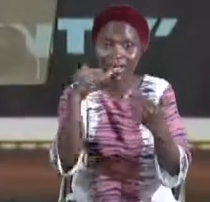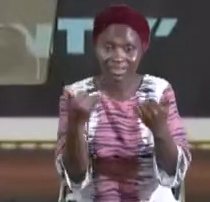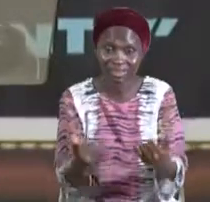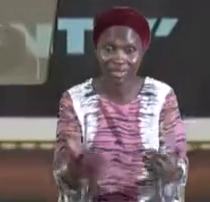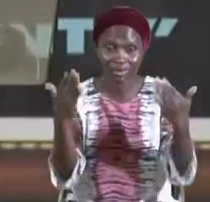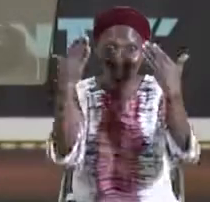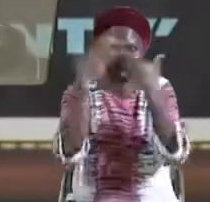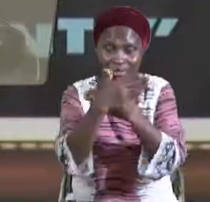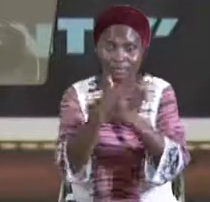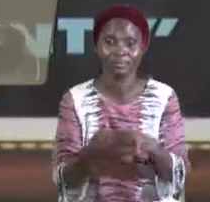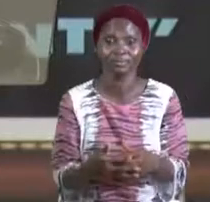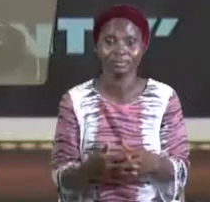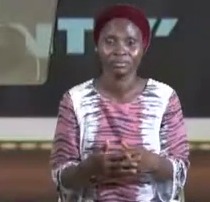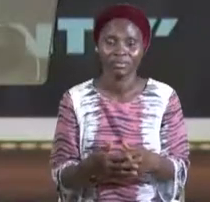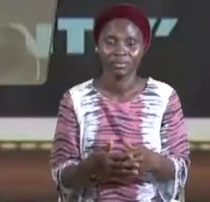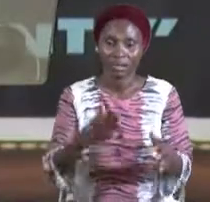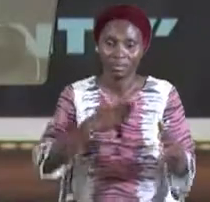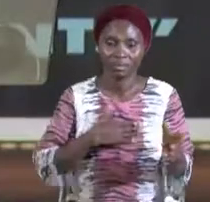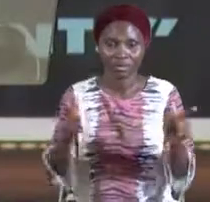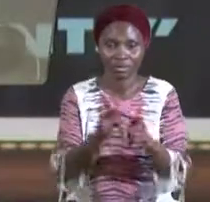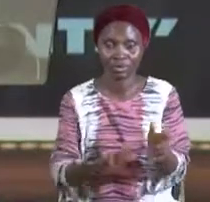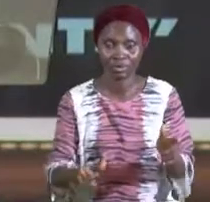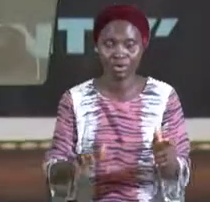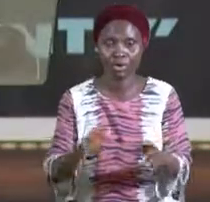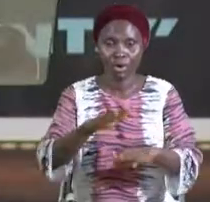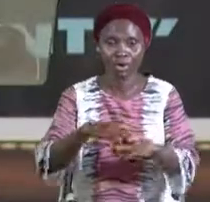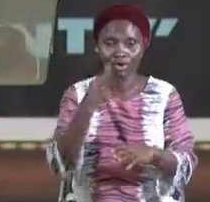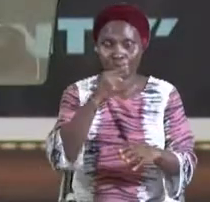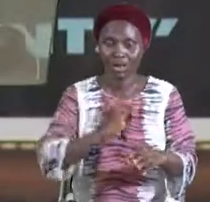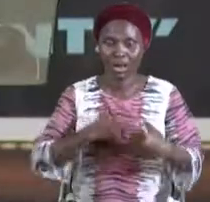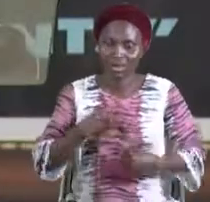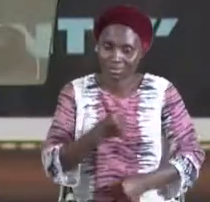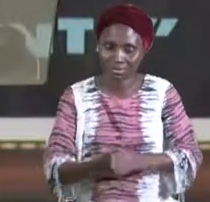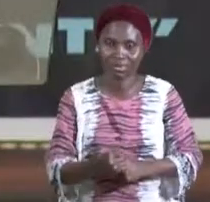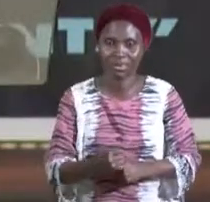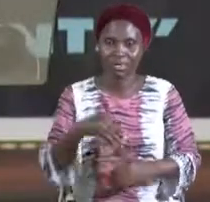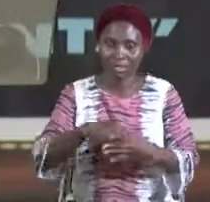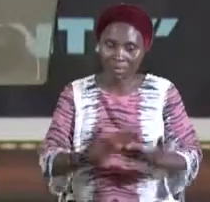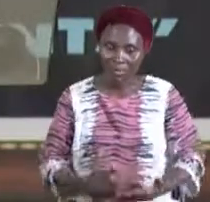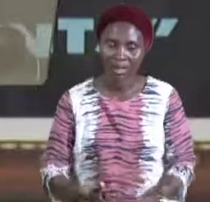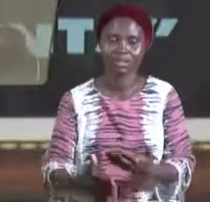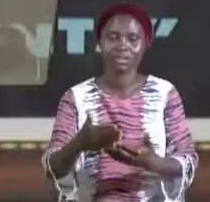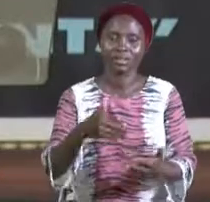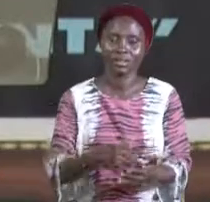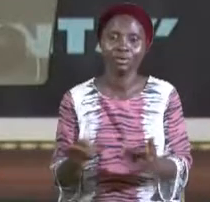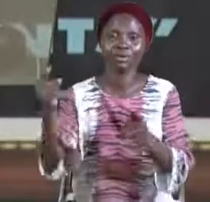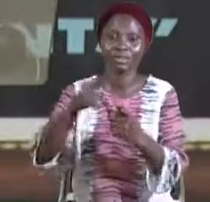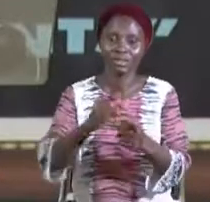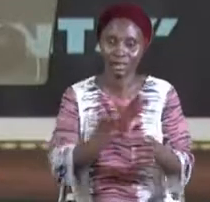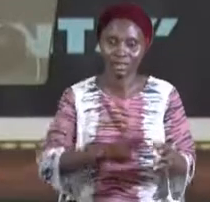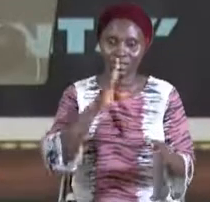qui j'éprouve de nouveau les douleurs de l'enfantement, jusqu'à ce que Christ soit formé en